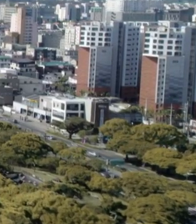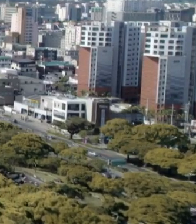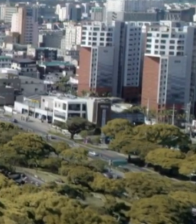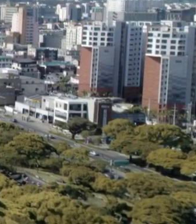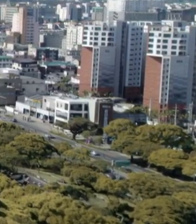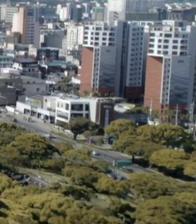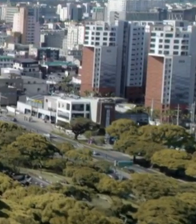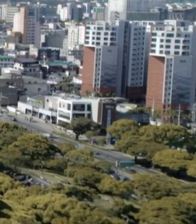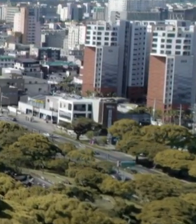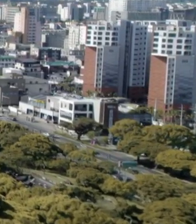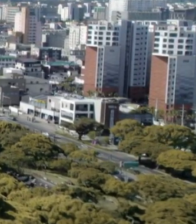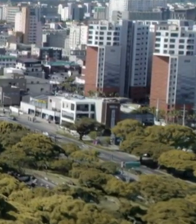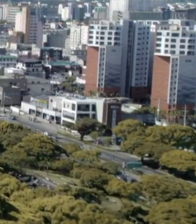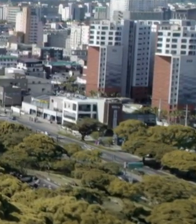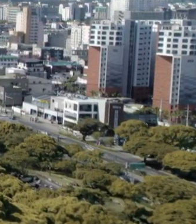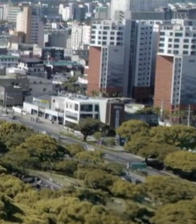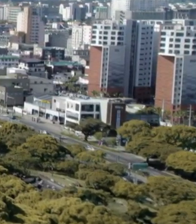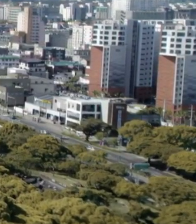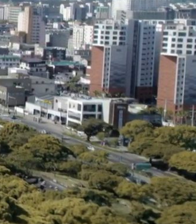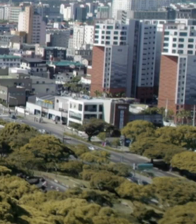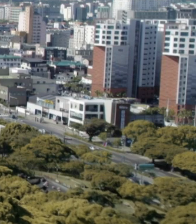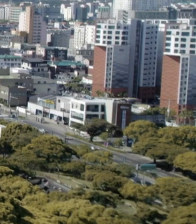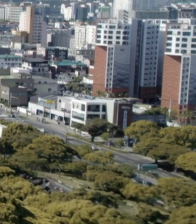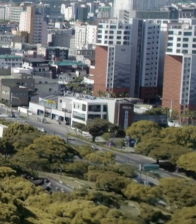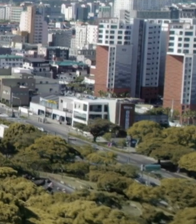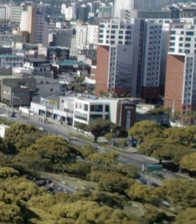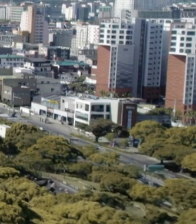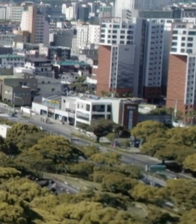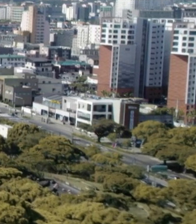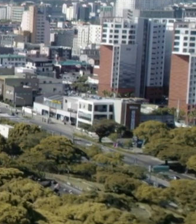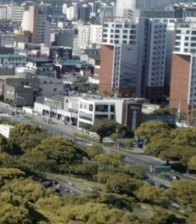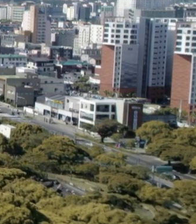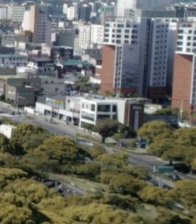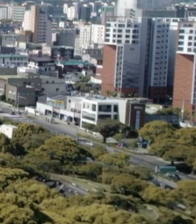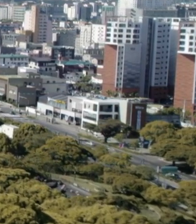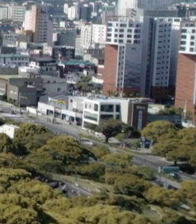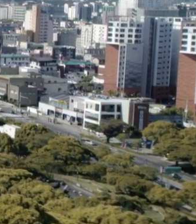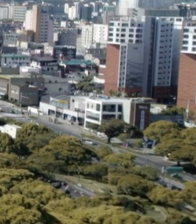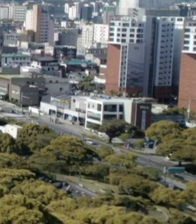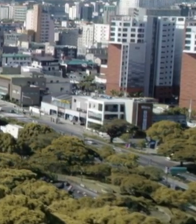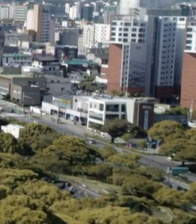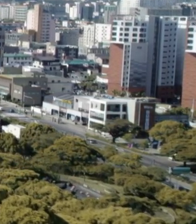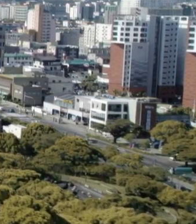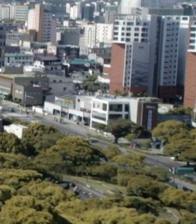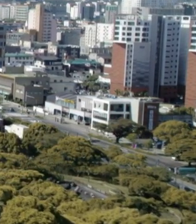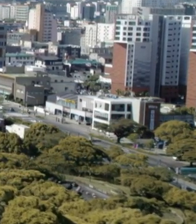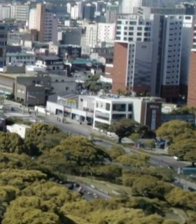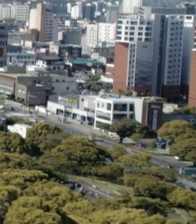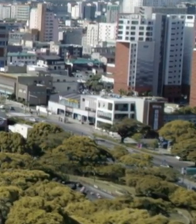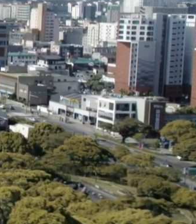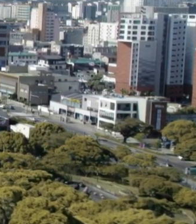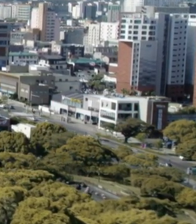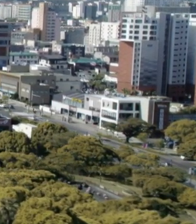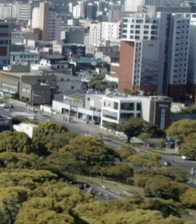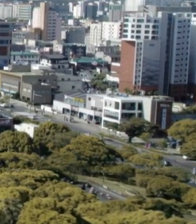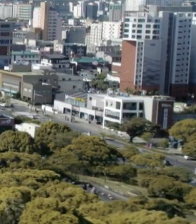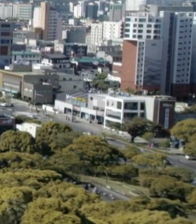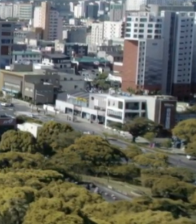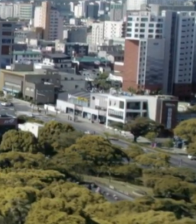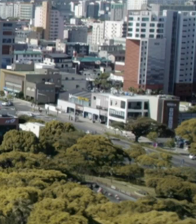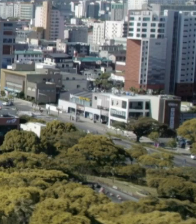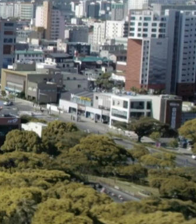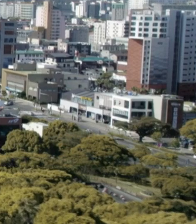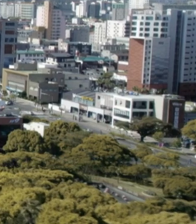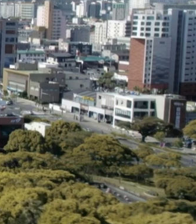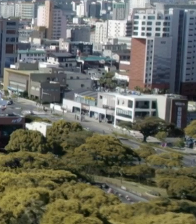주요 뉴스입니다. 지방 외교의 새 지평을 열어가는 제주특별자치도가 이번에는 캄보디아와 교류 협력을